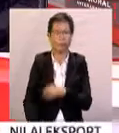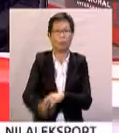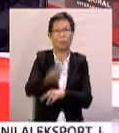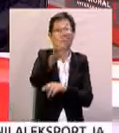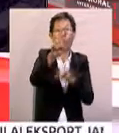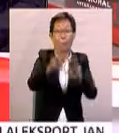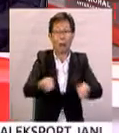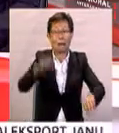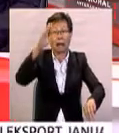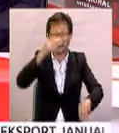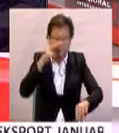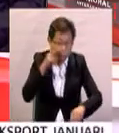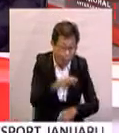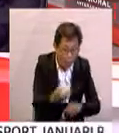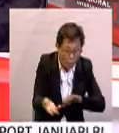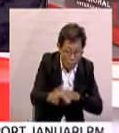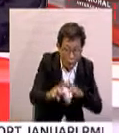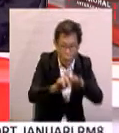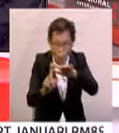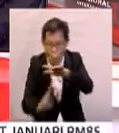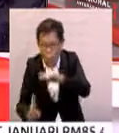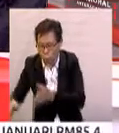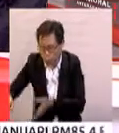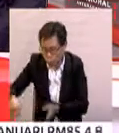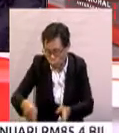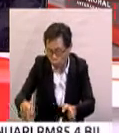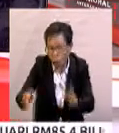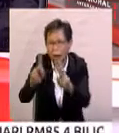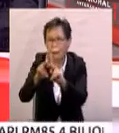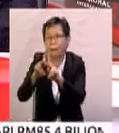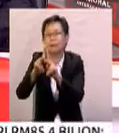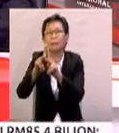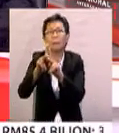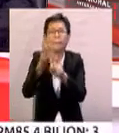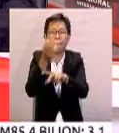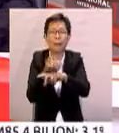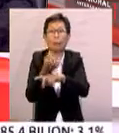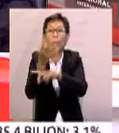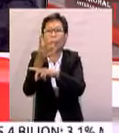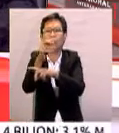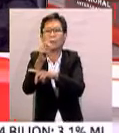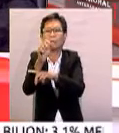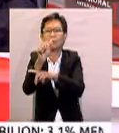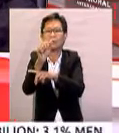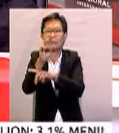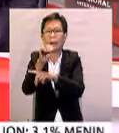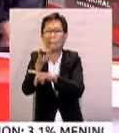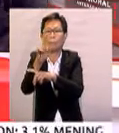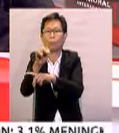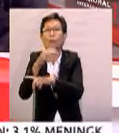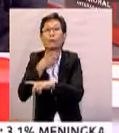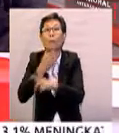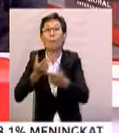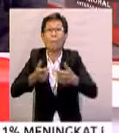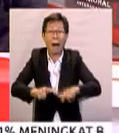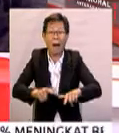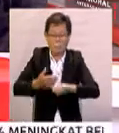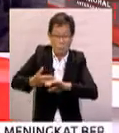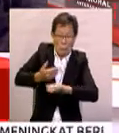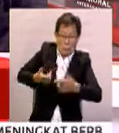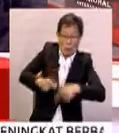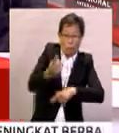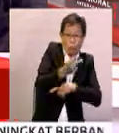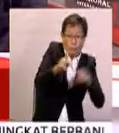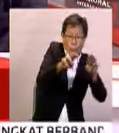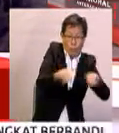dua pelajar lelaki ditemukan mati lemas di sungai berhampiran kampung tersusun batu empat Tambun, Ipoh, Perak. Sebelum kejadian, kedua-dua